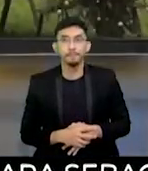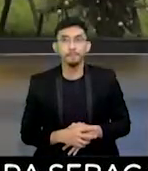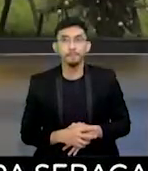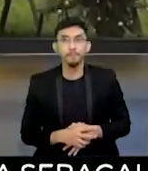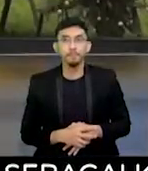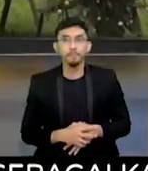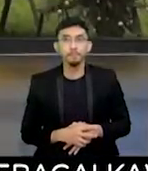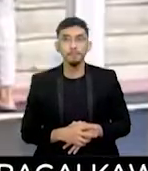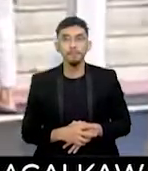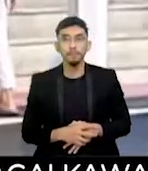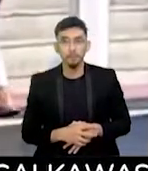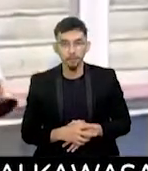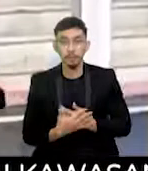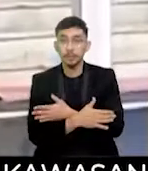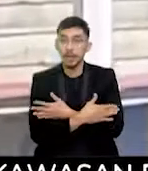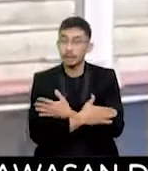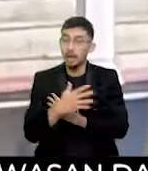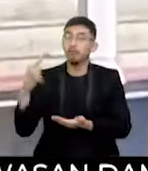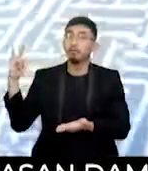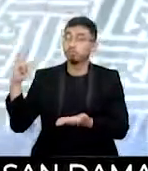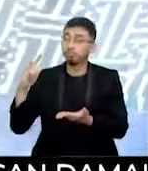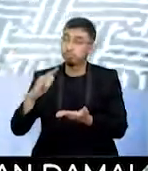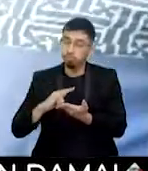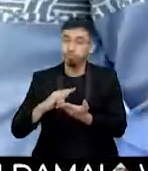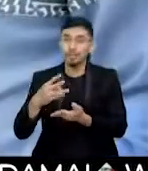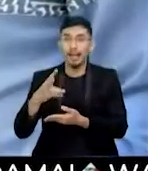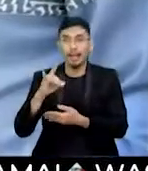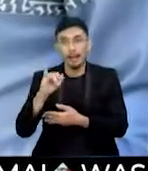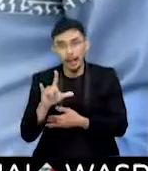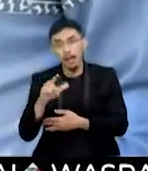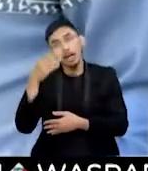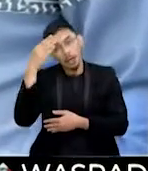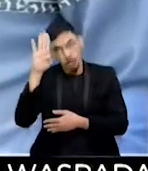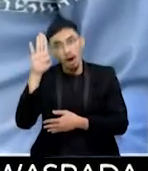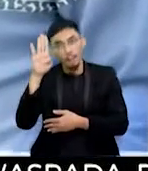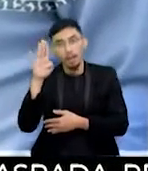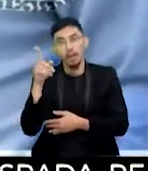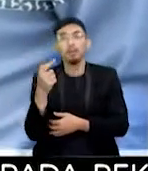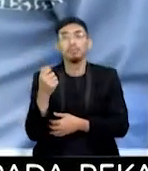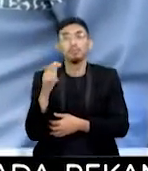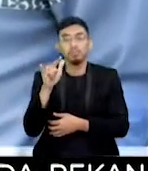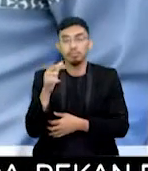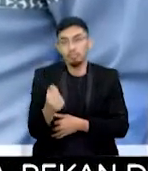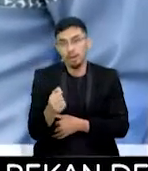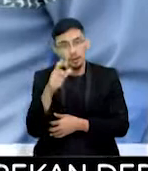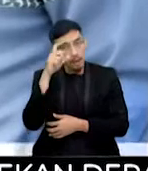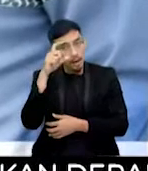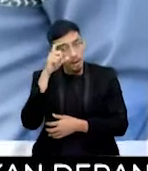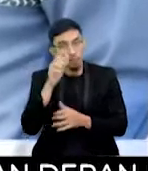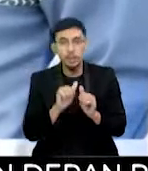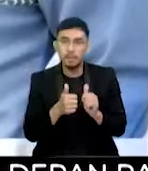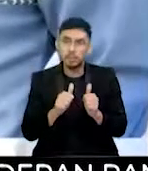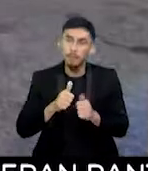Menjelang kedatangan jenazah Emeril Khan Mumtaz dan Ridwan Kamil di Bandara Soekarno-Hatta, pihak Kementerian Luar Negeri dan keluarga menyiapkan beberapa